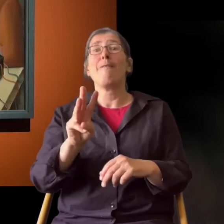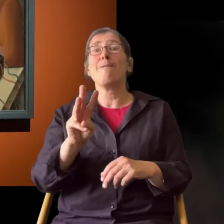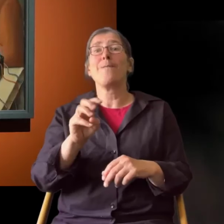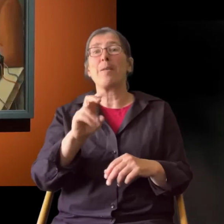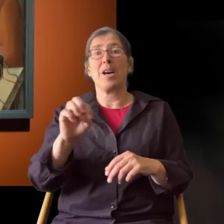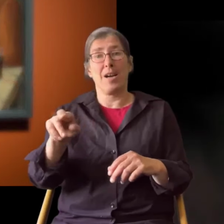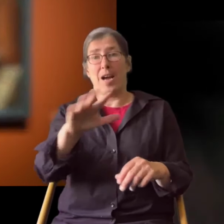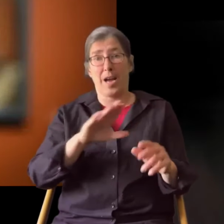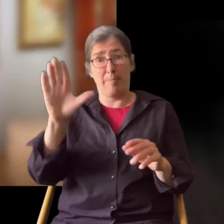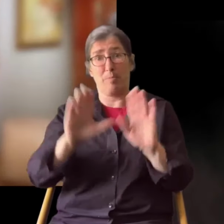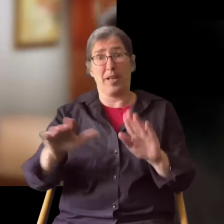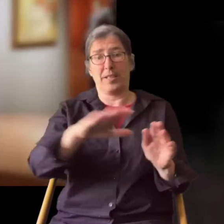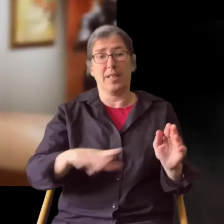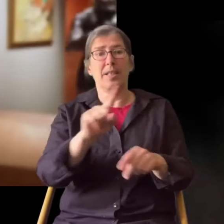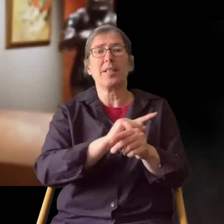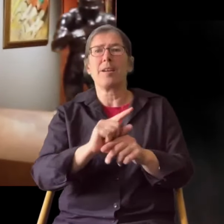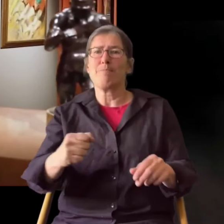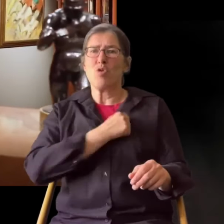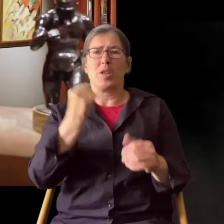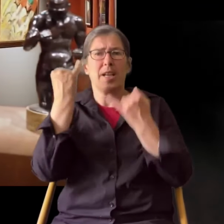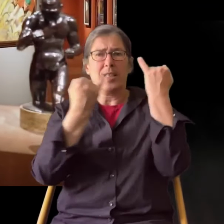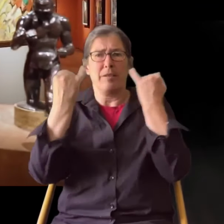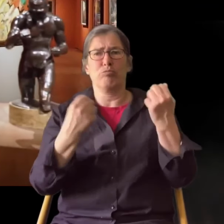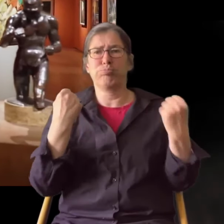Die Weimarer Republik war eine Zeit mutiger